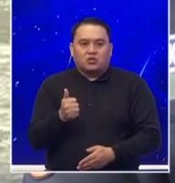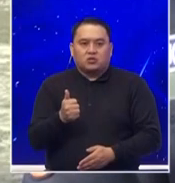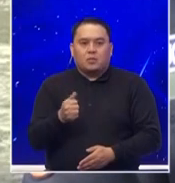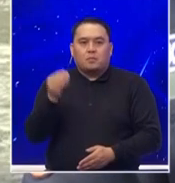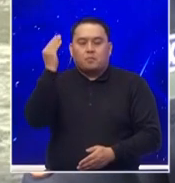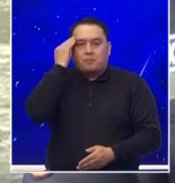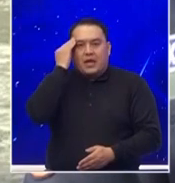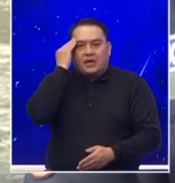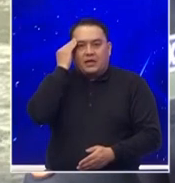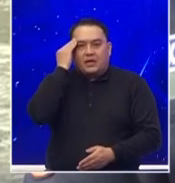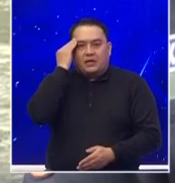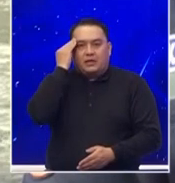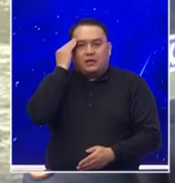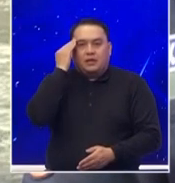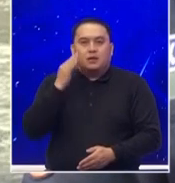принятыми меры